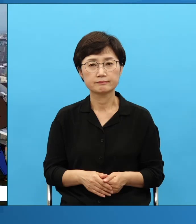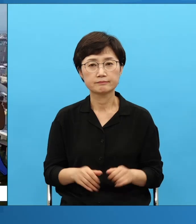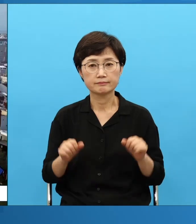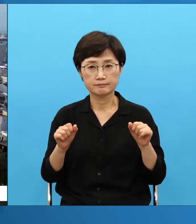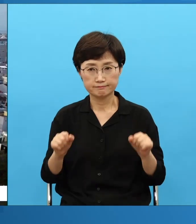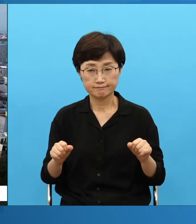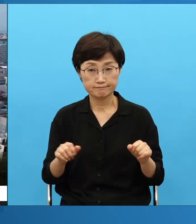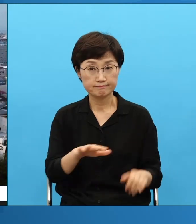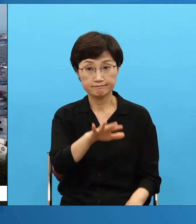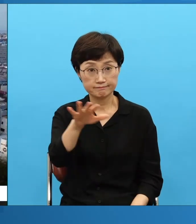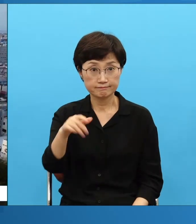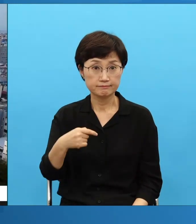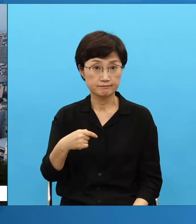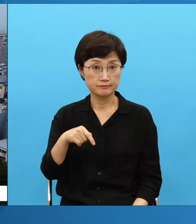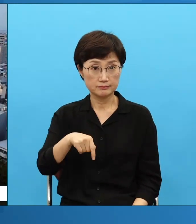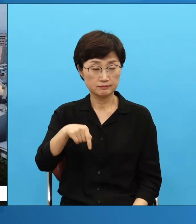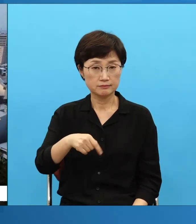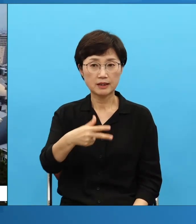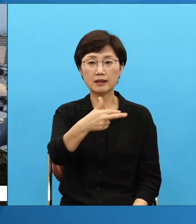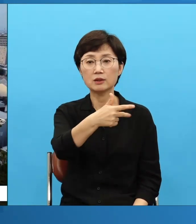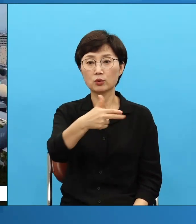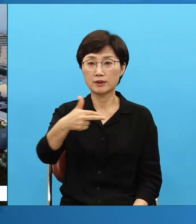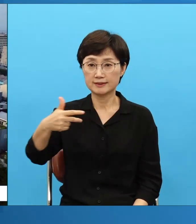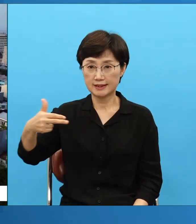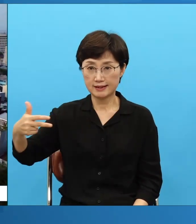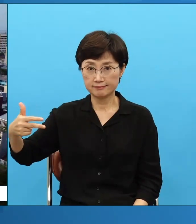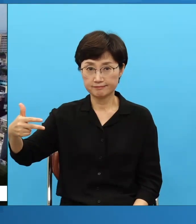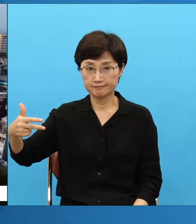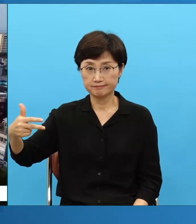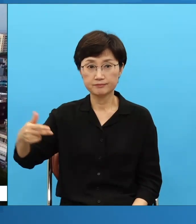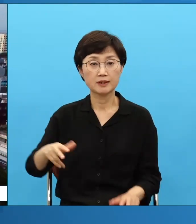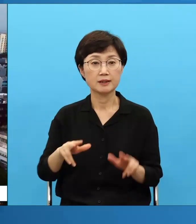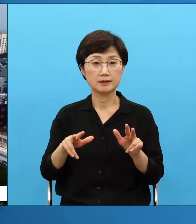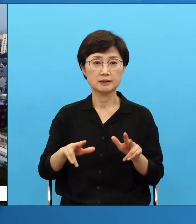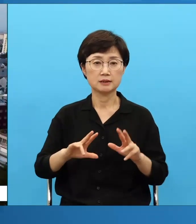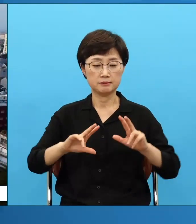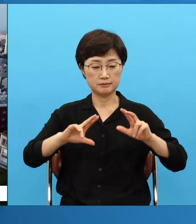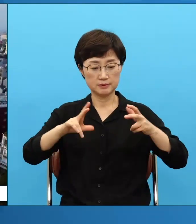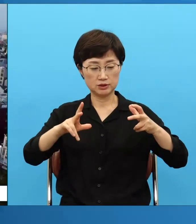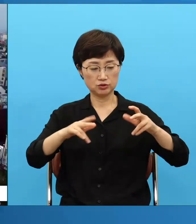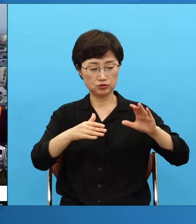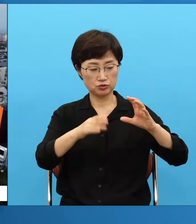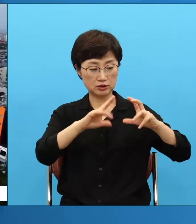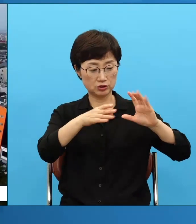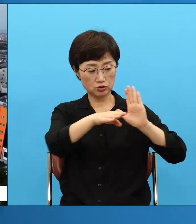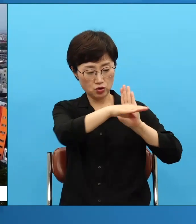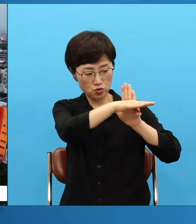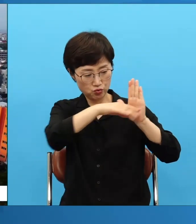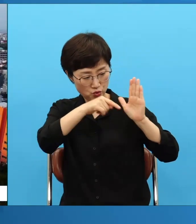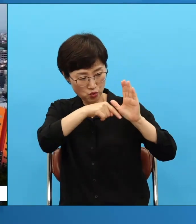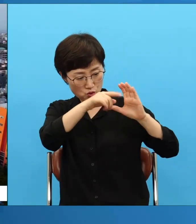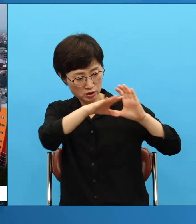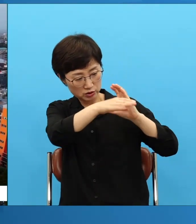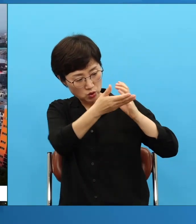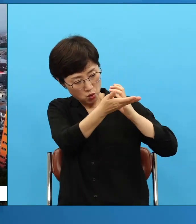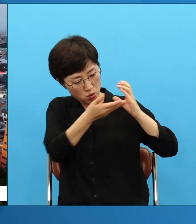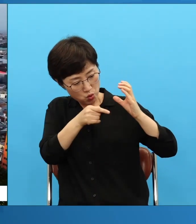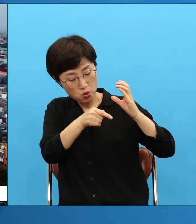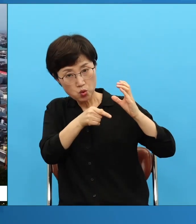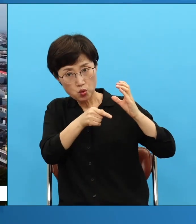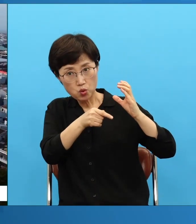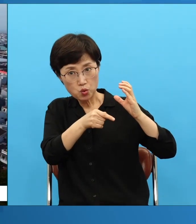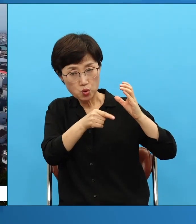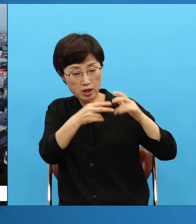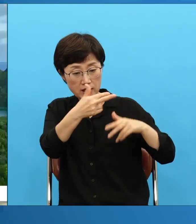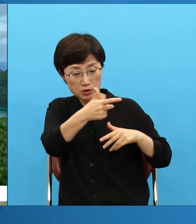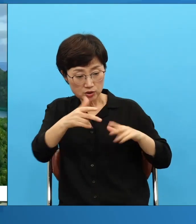안녕 얘들아. 여기는 인도네시아야. 지구의 중앙 적도에 있는 인도네시아는 섬이 아주 많은